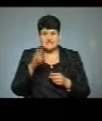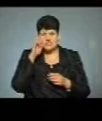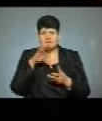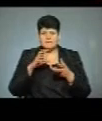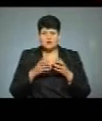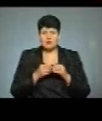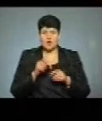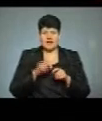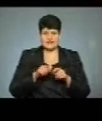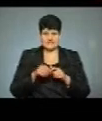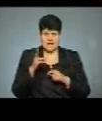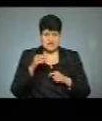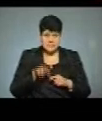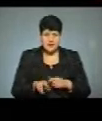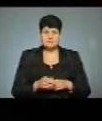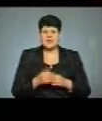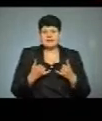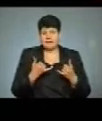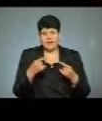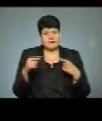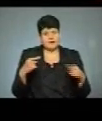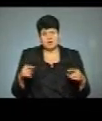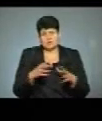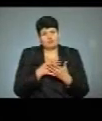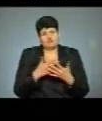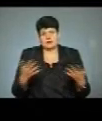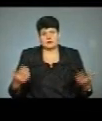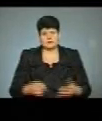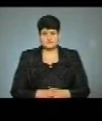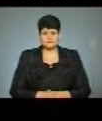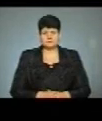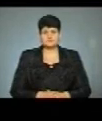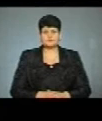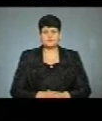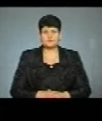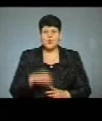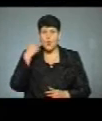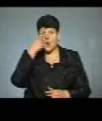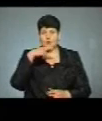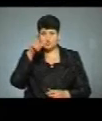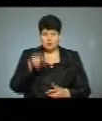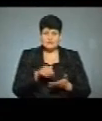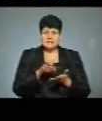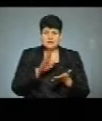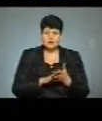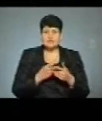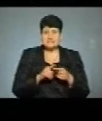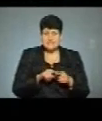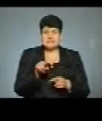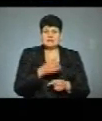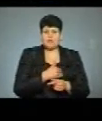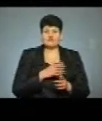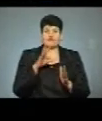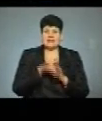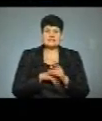атестація. А для інших будь-які предмети. Особи, які зареєструються і захочуть внести зміни